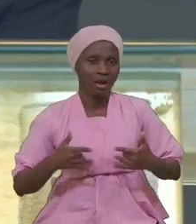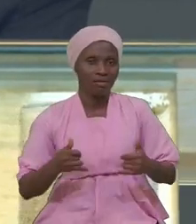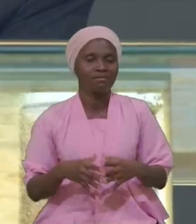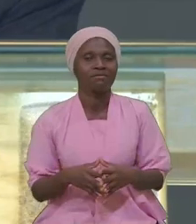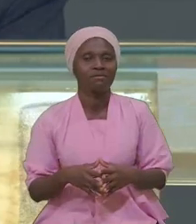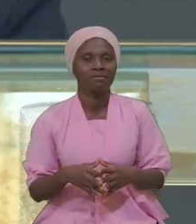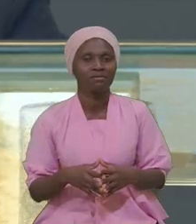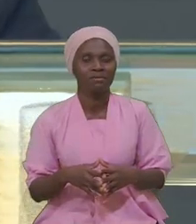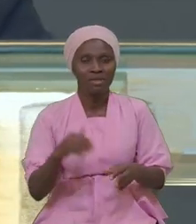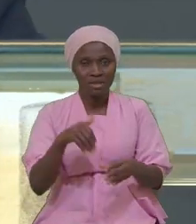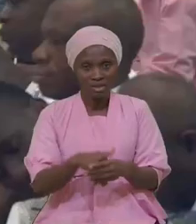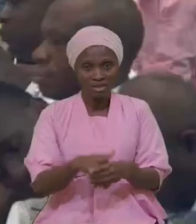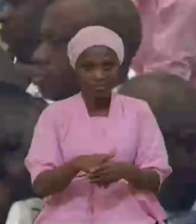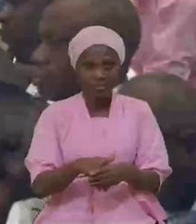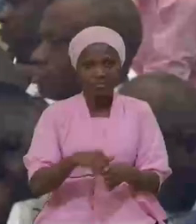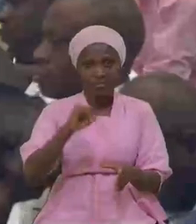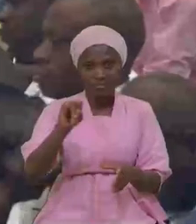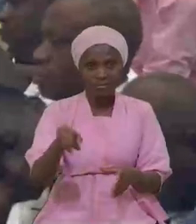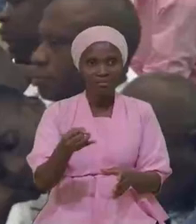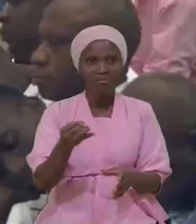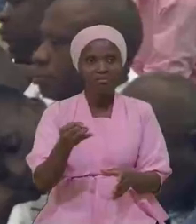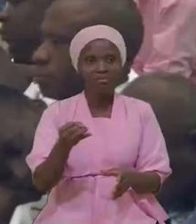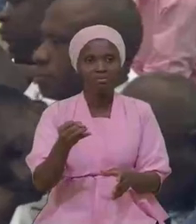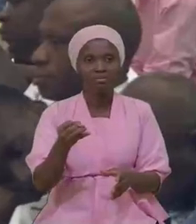8, verset 11,